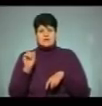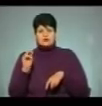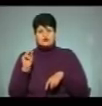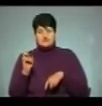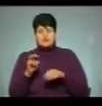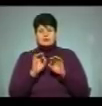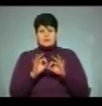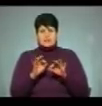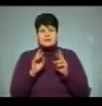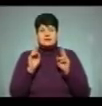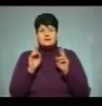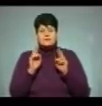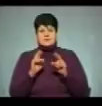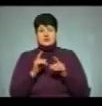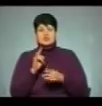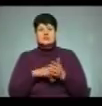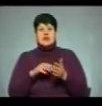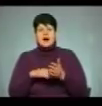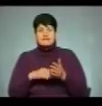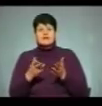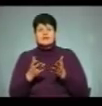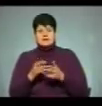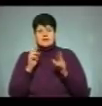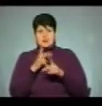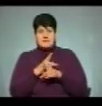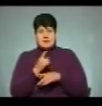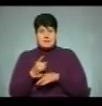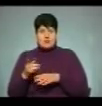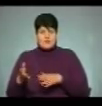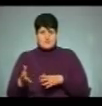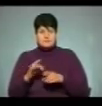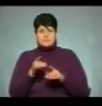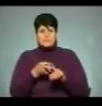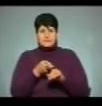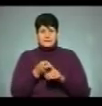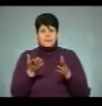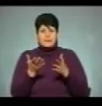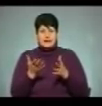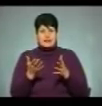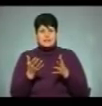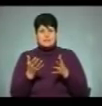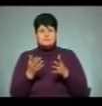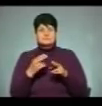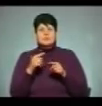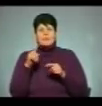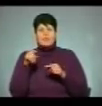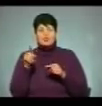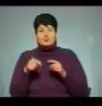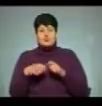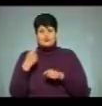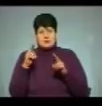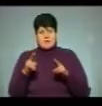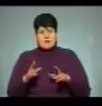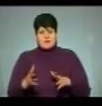які штрафи за неправильне паркування. Все залежить від того, який саме пункт правил дорожнього руху порушив водій. Зокрема,